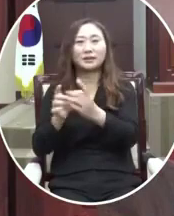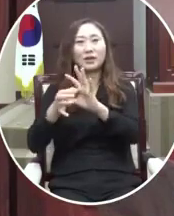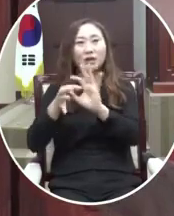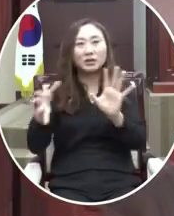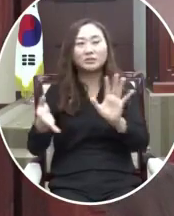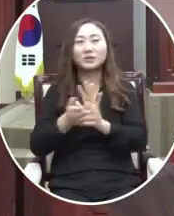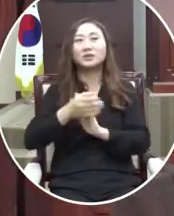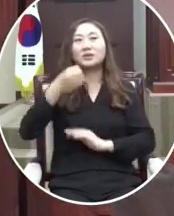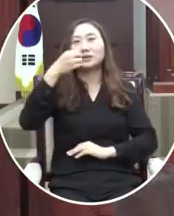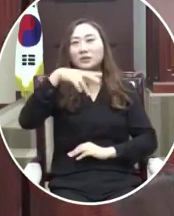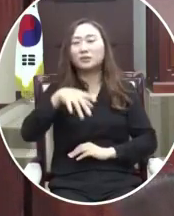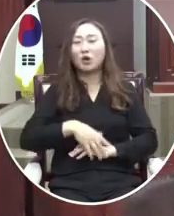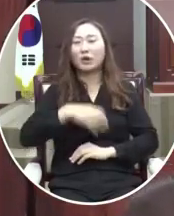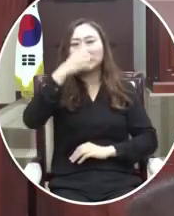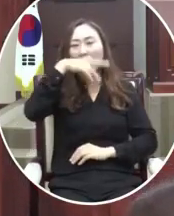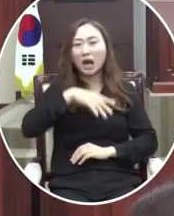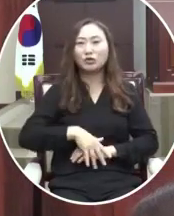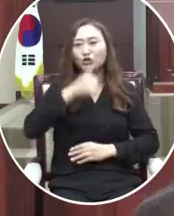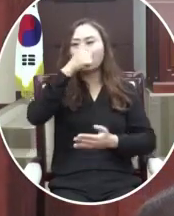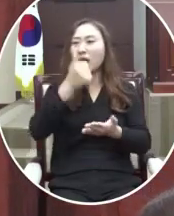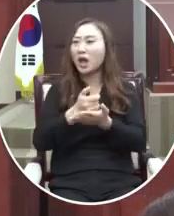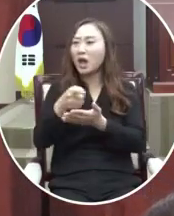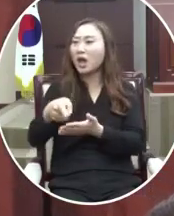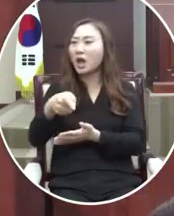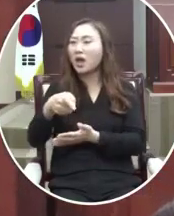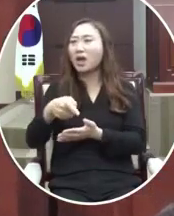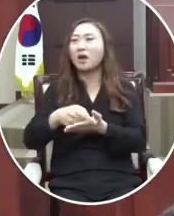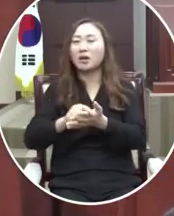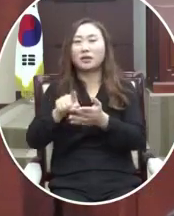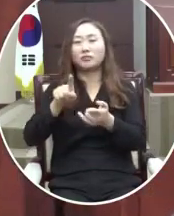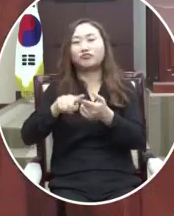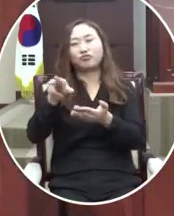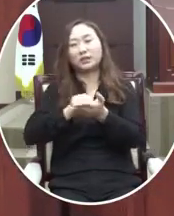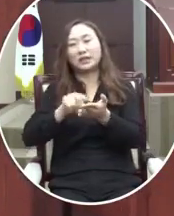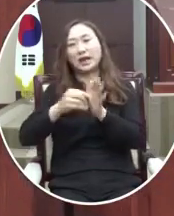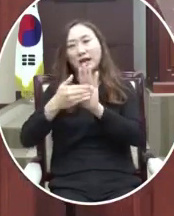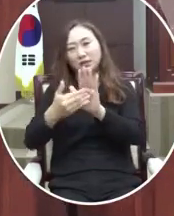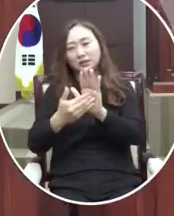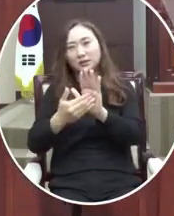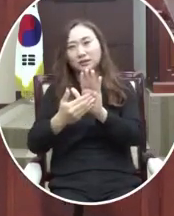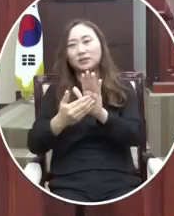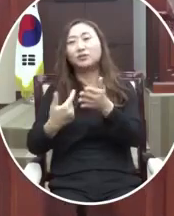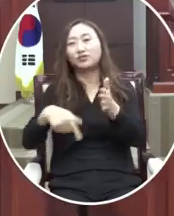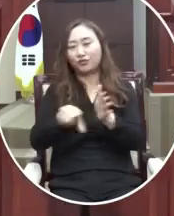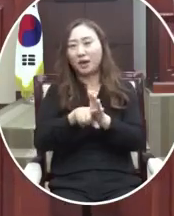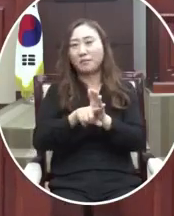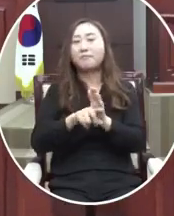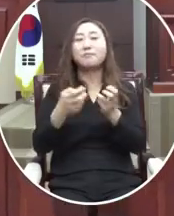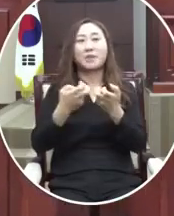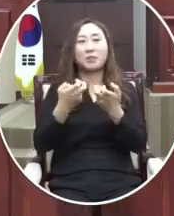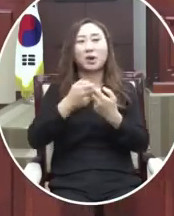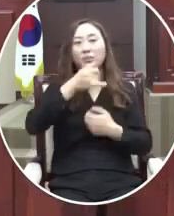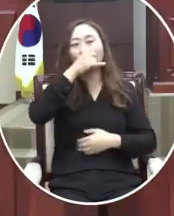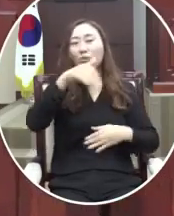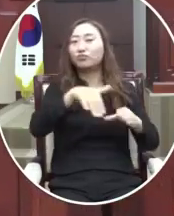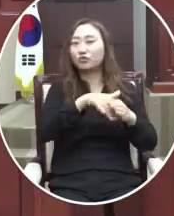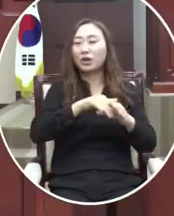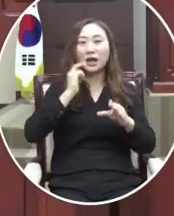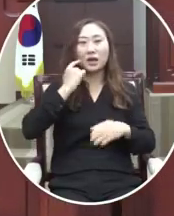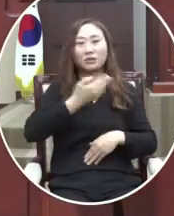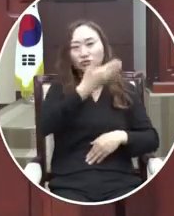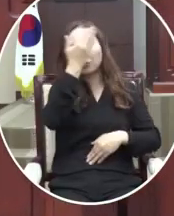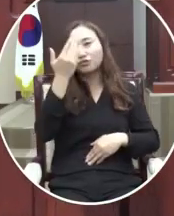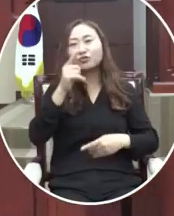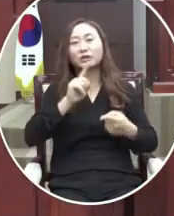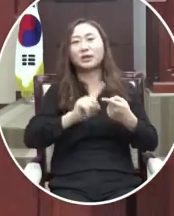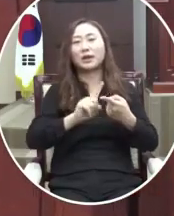벌어지는 이상기 범죄로부터 구민 안전을 지키고자 합니다 문화도시 노원을 위한 문화예술 부분은 국민을